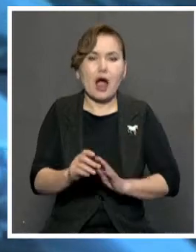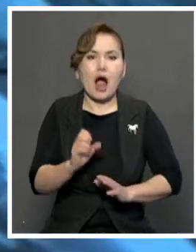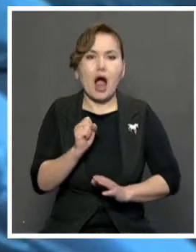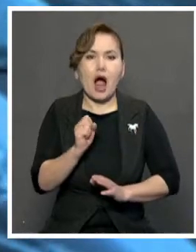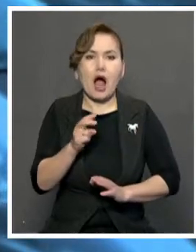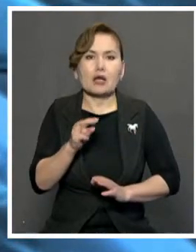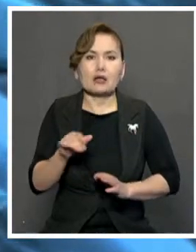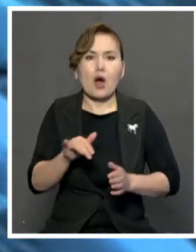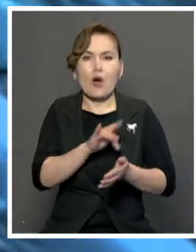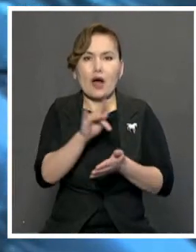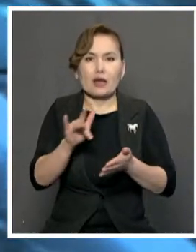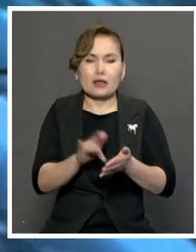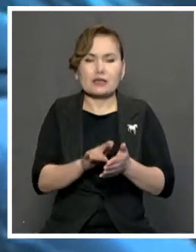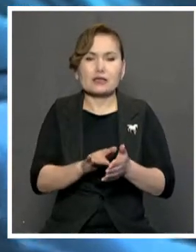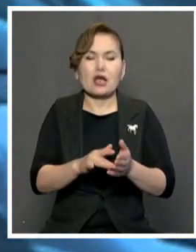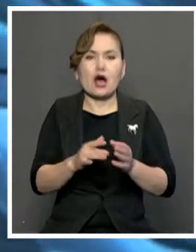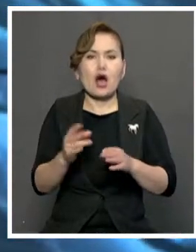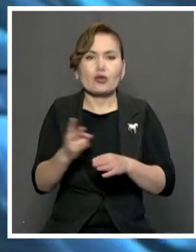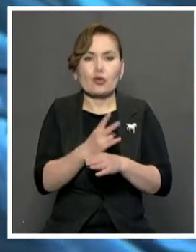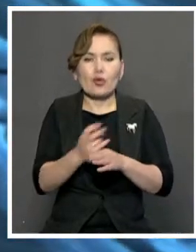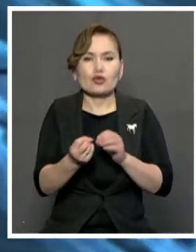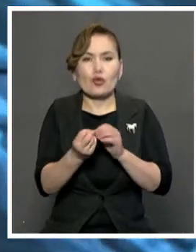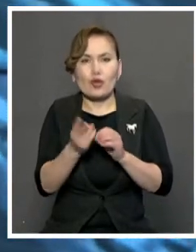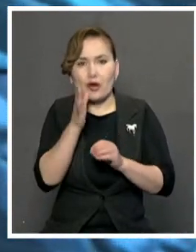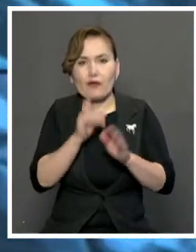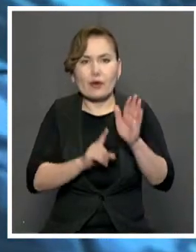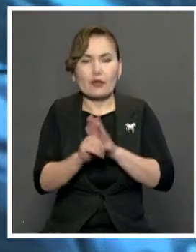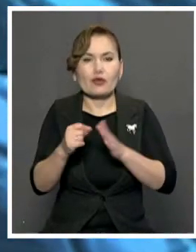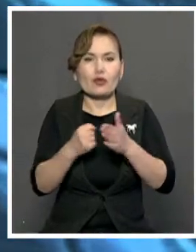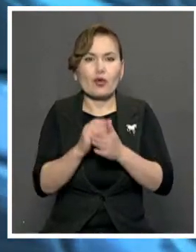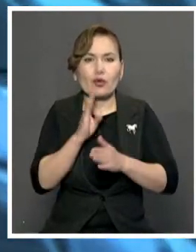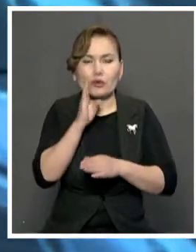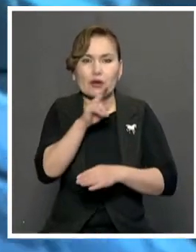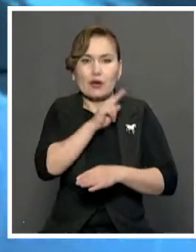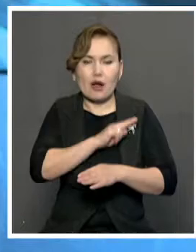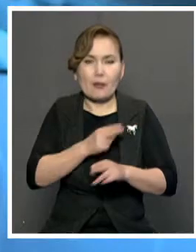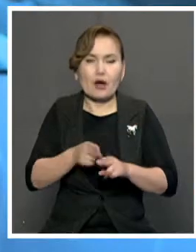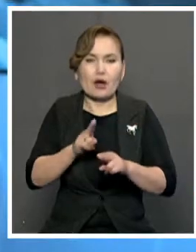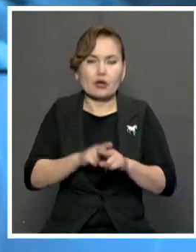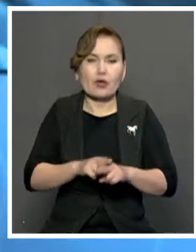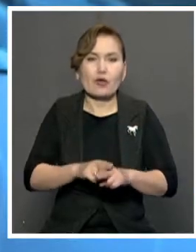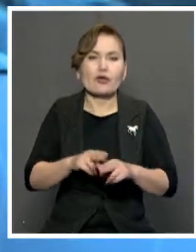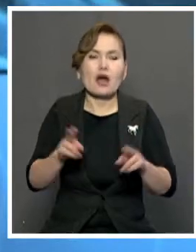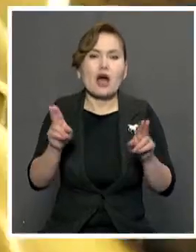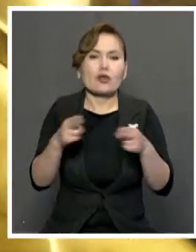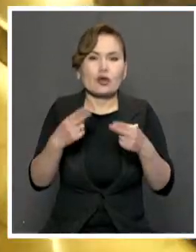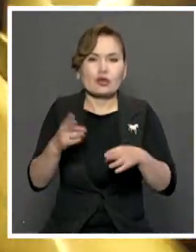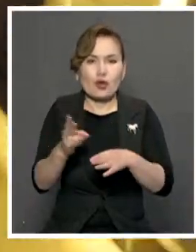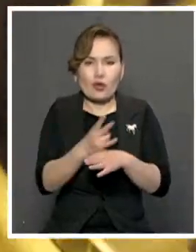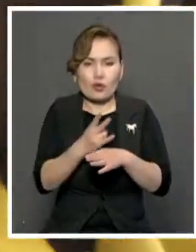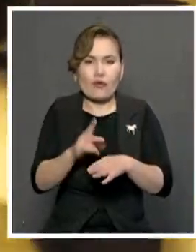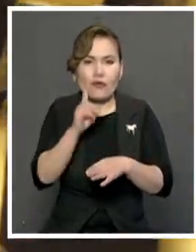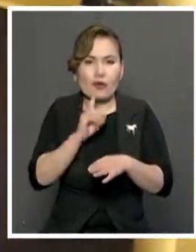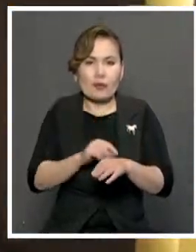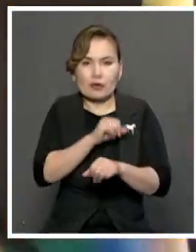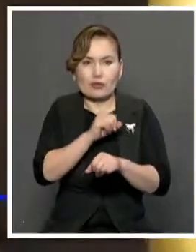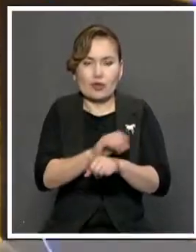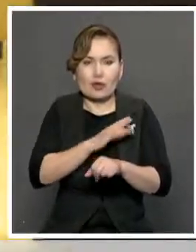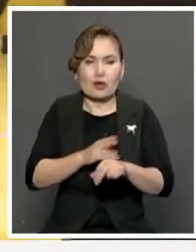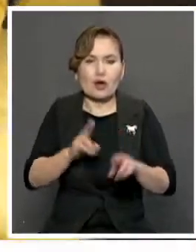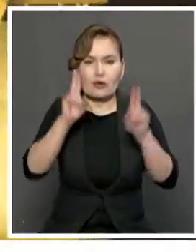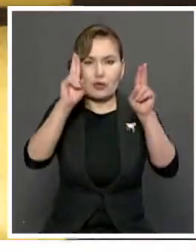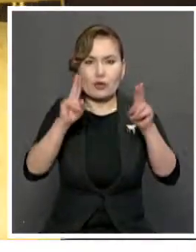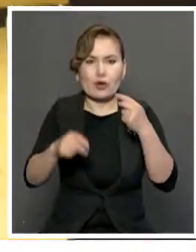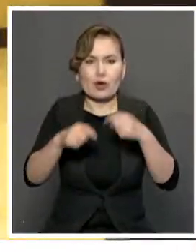Ақтауда түнгі 12-ден кейін жұмыс істеген 3 мейрамхана мен 1 түнгі клубтың жұмысы тоқтатылды. Көңіл көтеру орындарында карантин талаптары өрескел